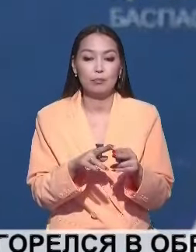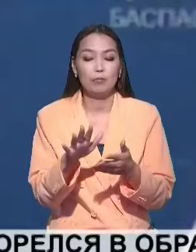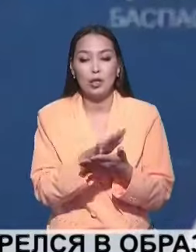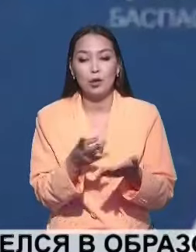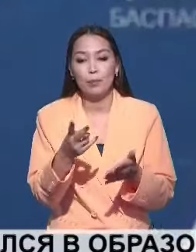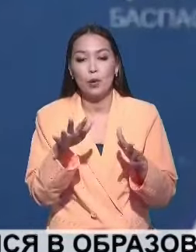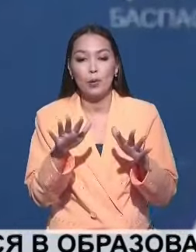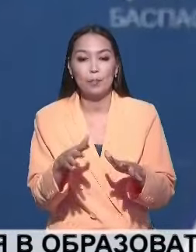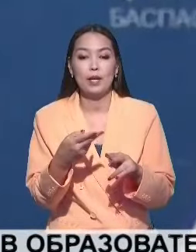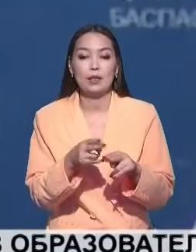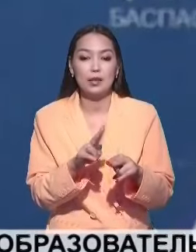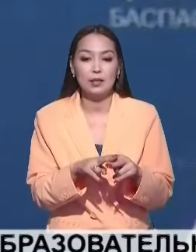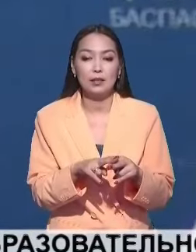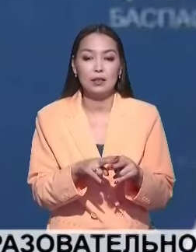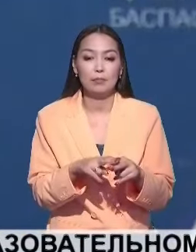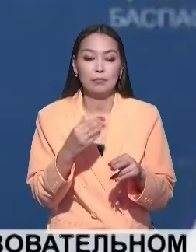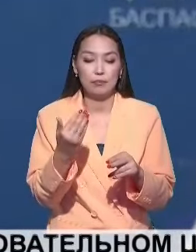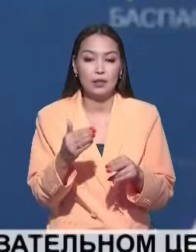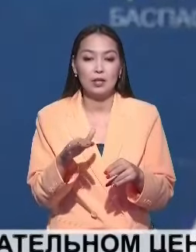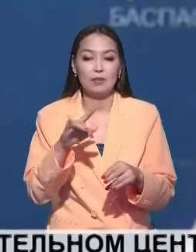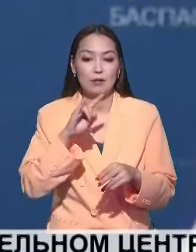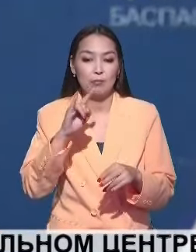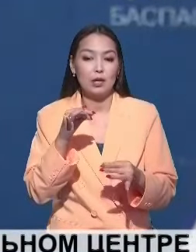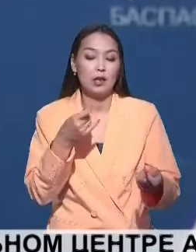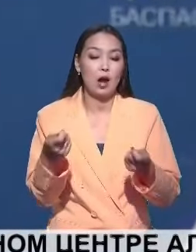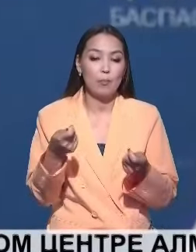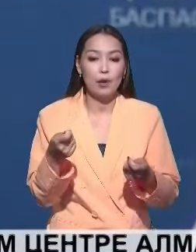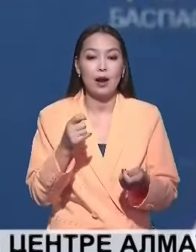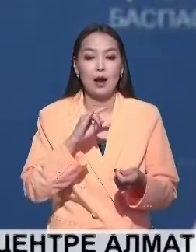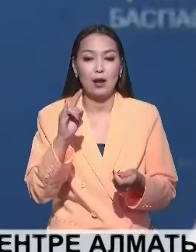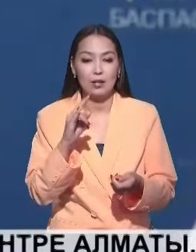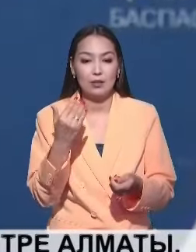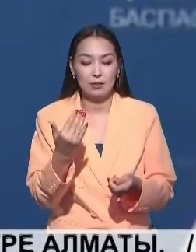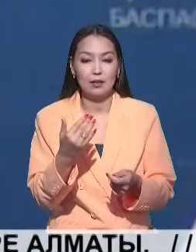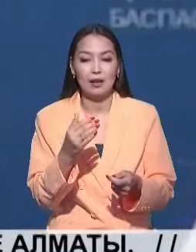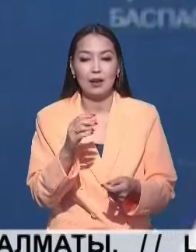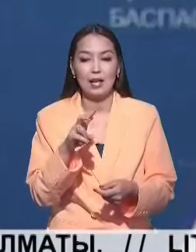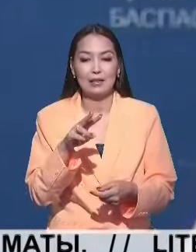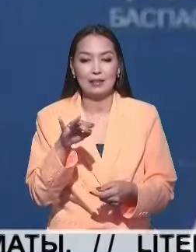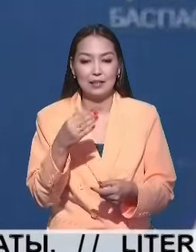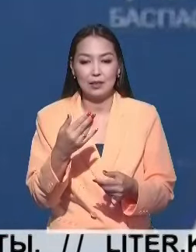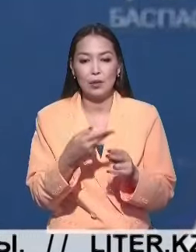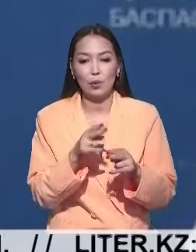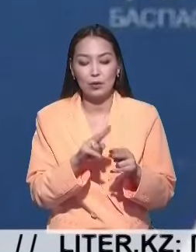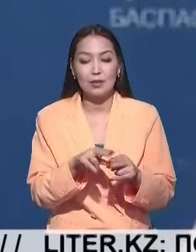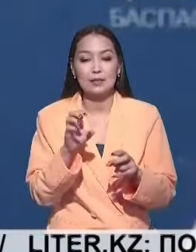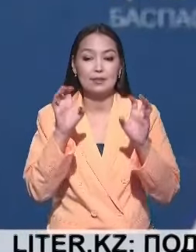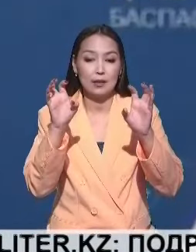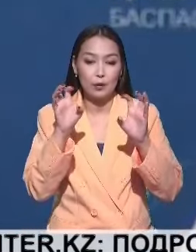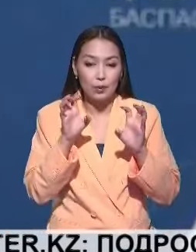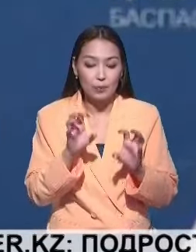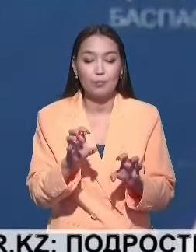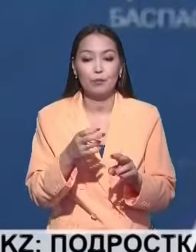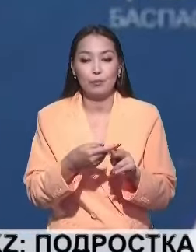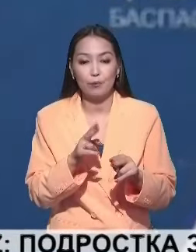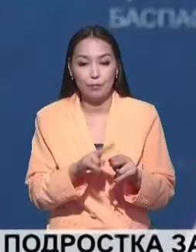объектами на территории старого терминала управляет компания «Атарко ЛТД» на совершенно законных, подчеркиваю это